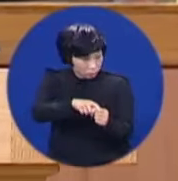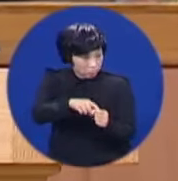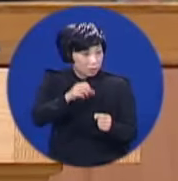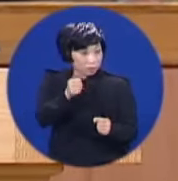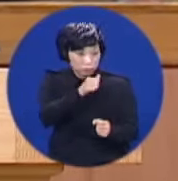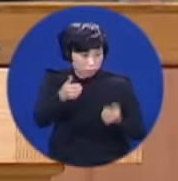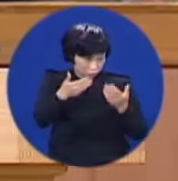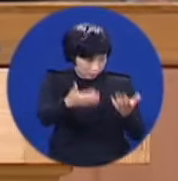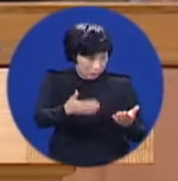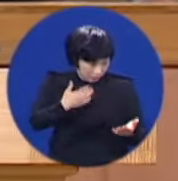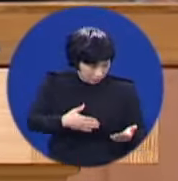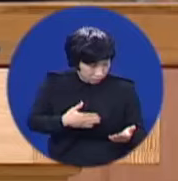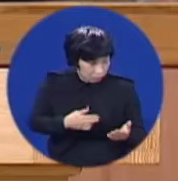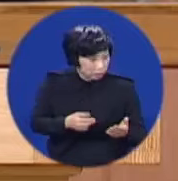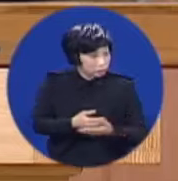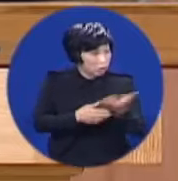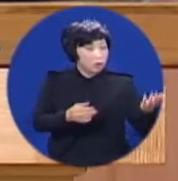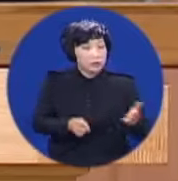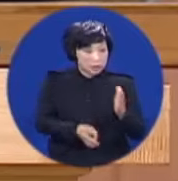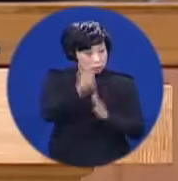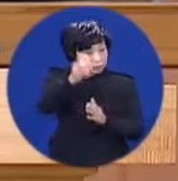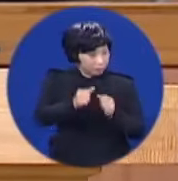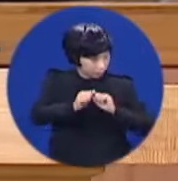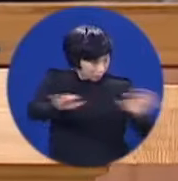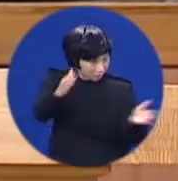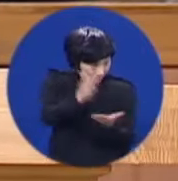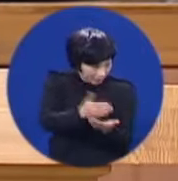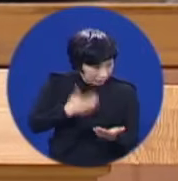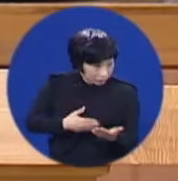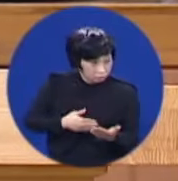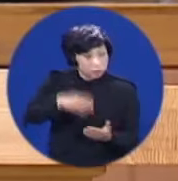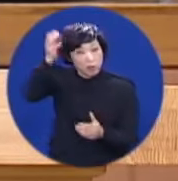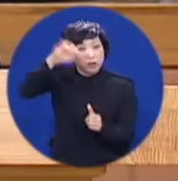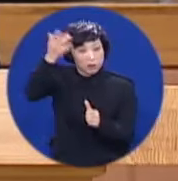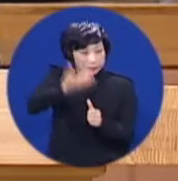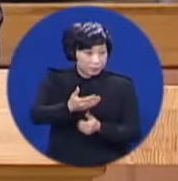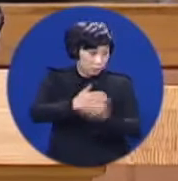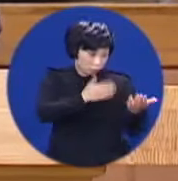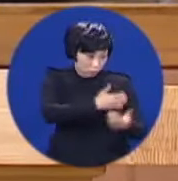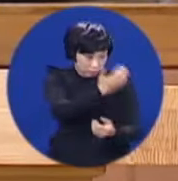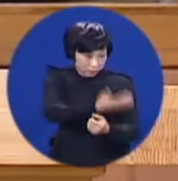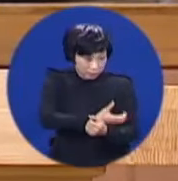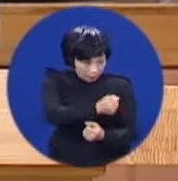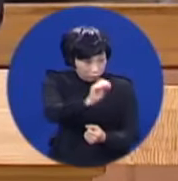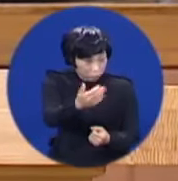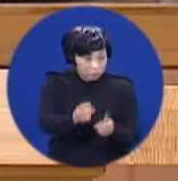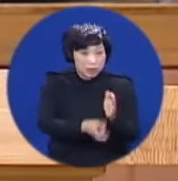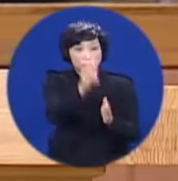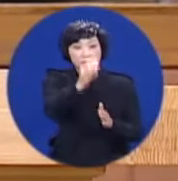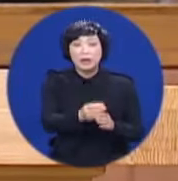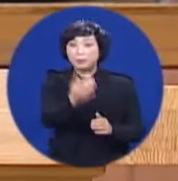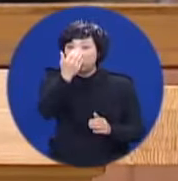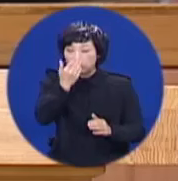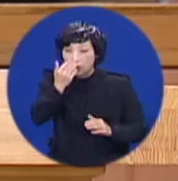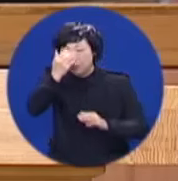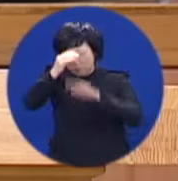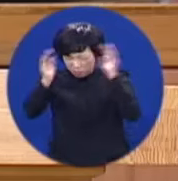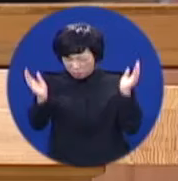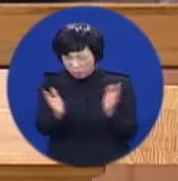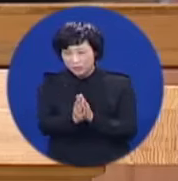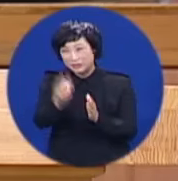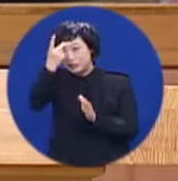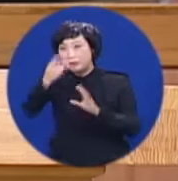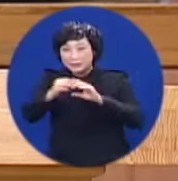마라. 성령이 임하심은 권능을 받고 예루살렘과 유다와